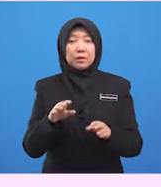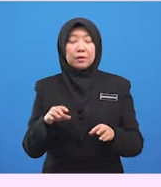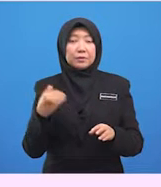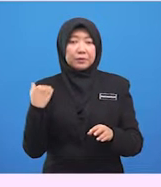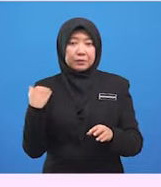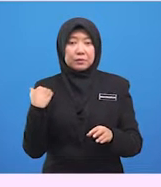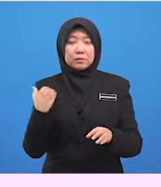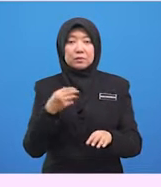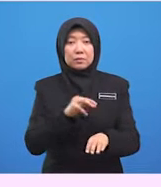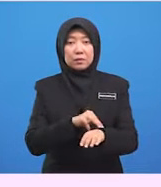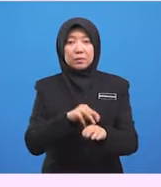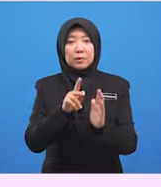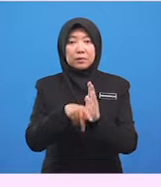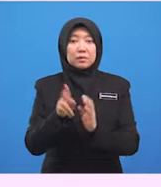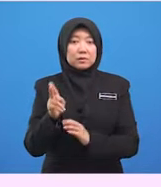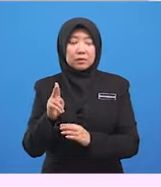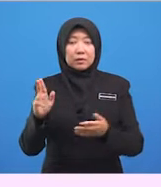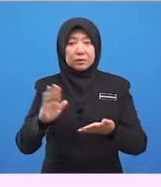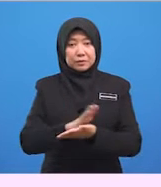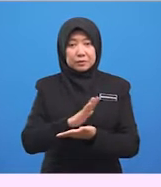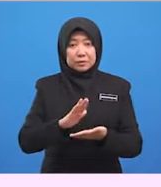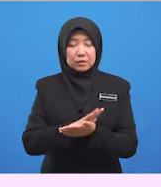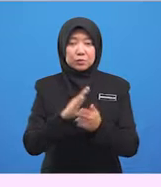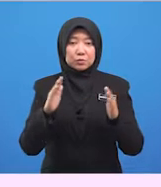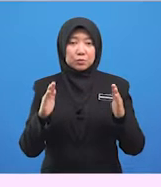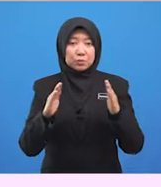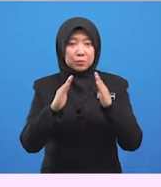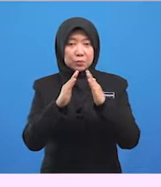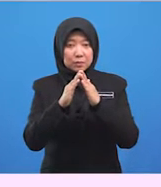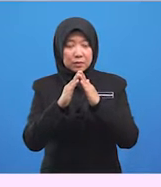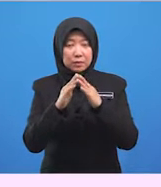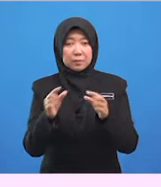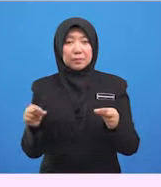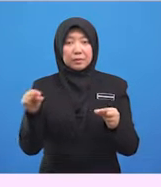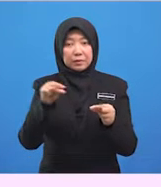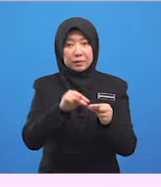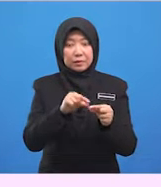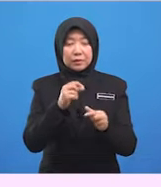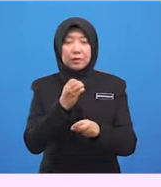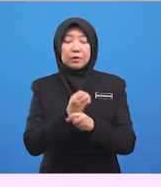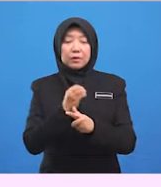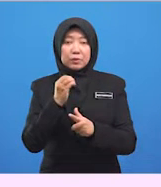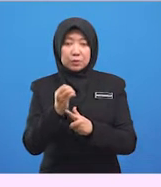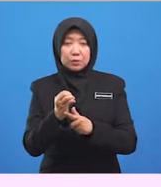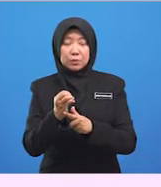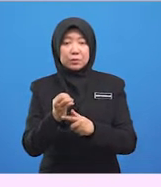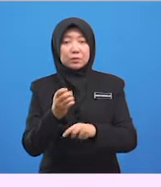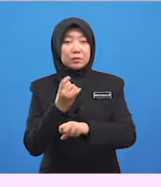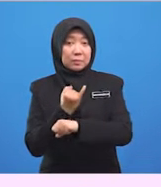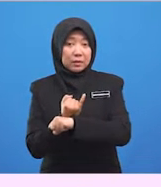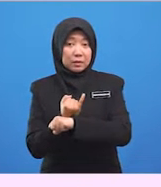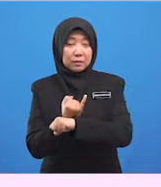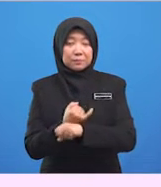zaman prasejarah kertas rumah panik atau tembikar